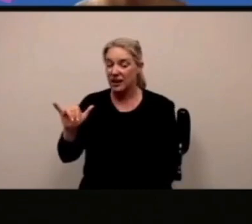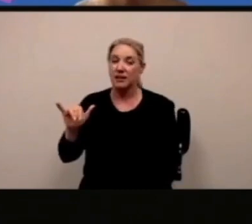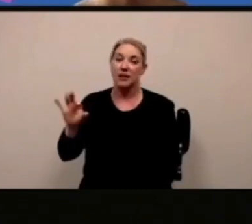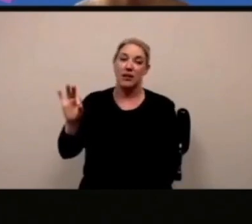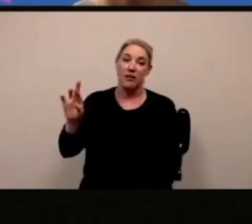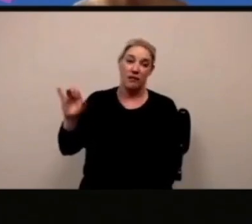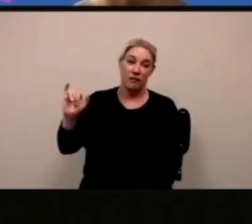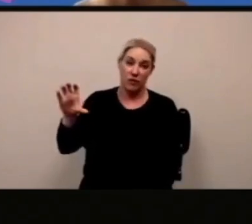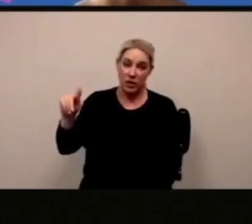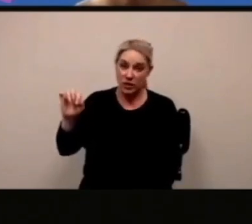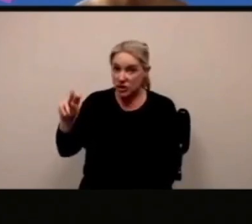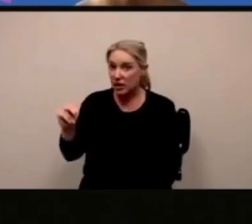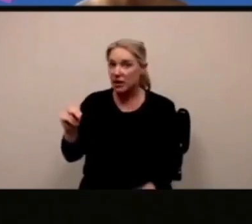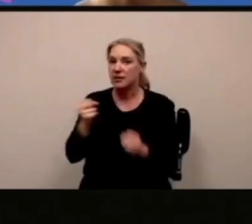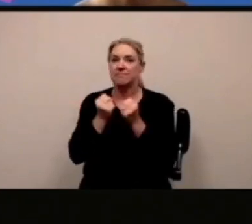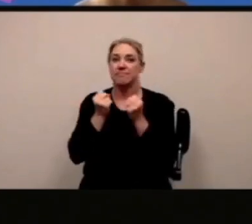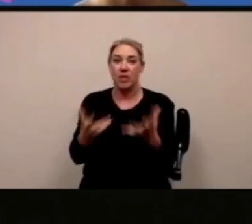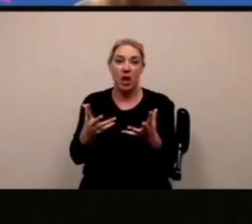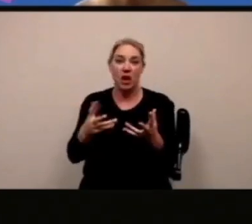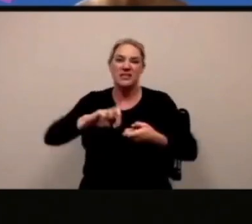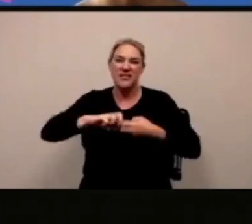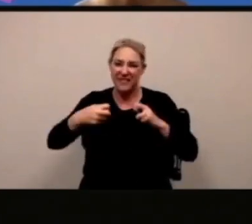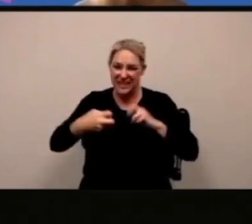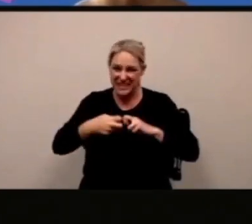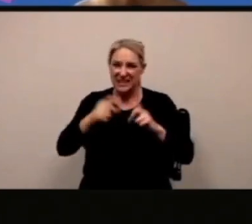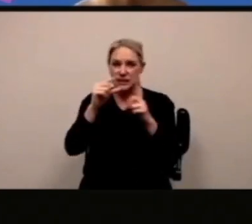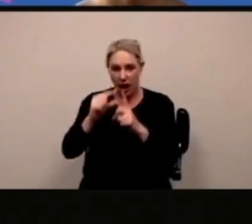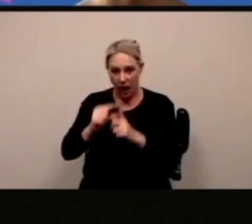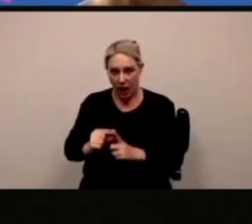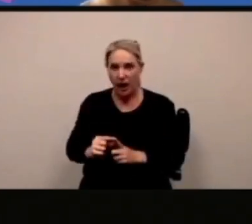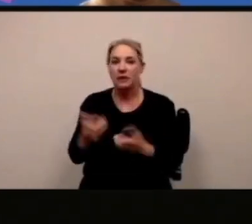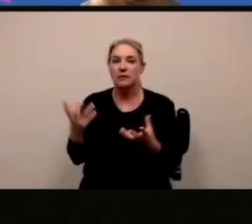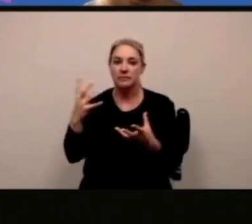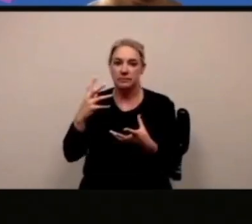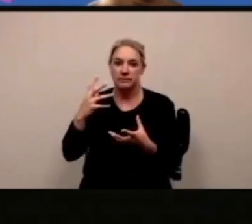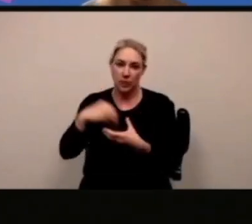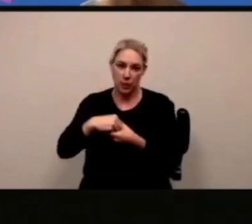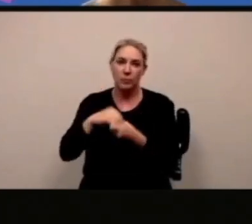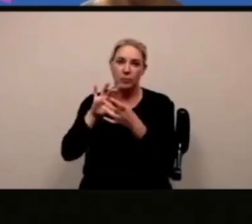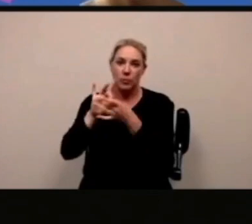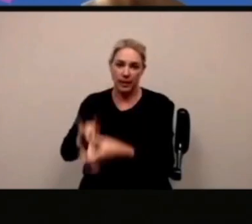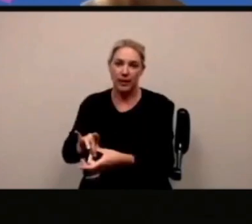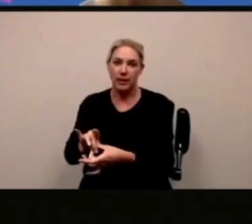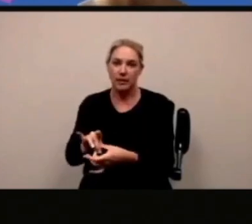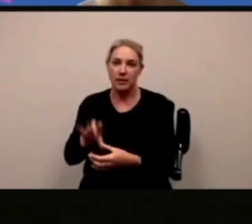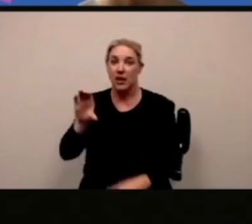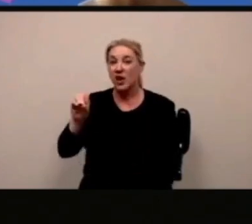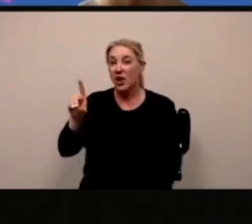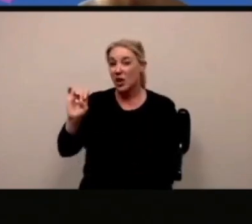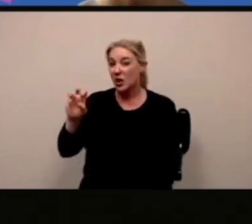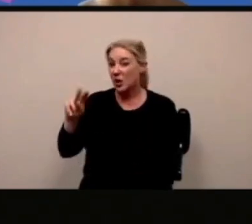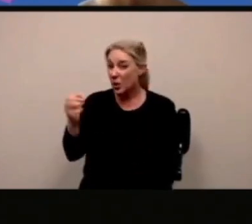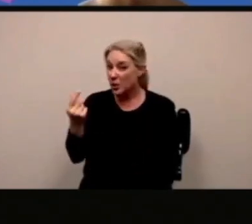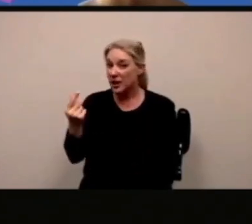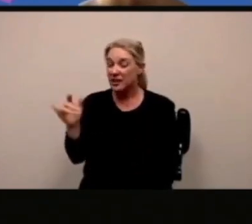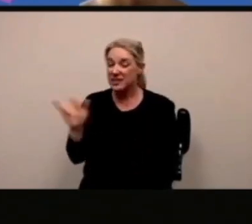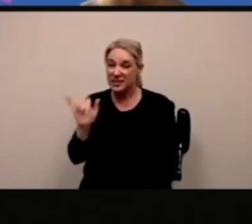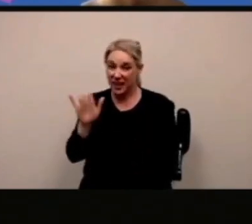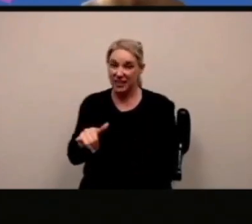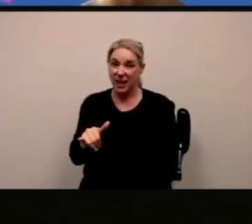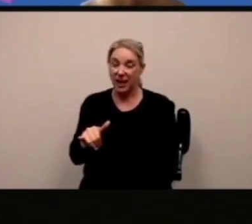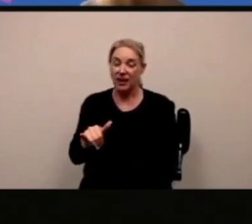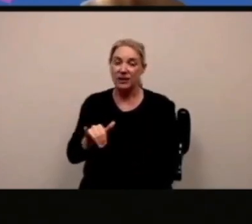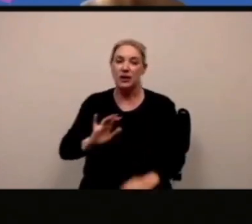を力を与え導入し潰すことになっていますでそれではと別のこのシステム